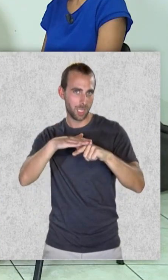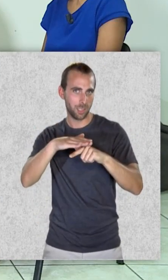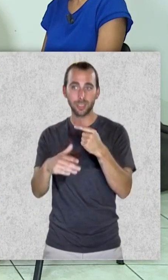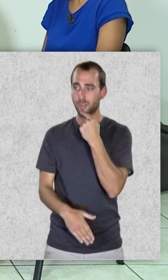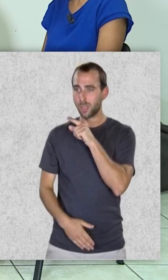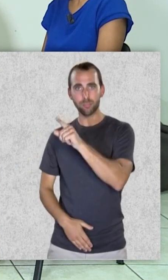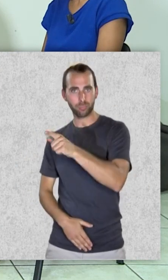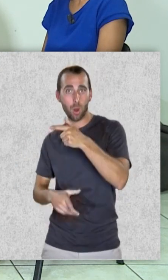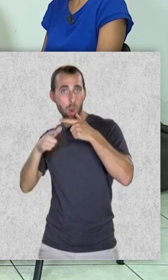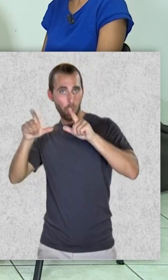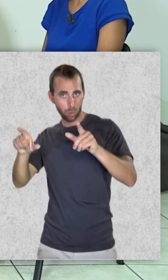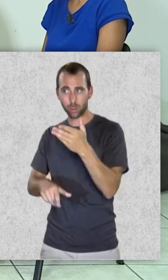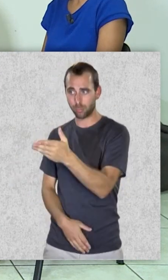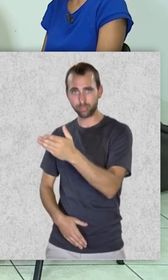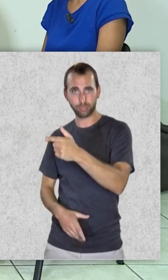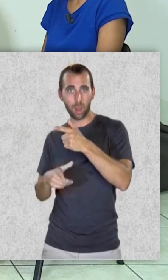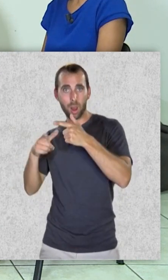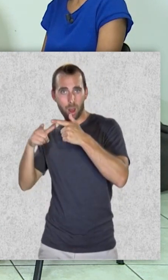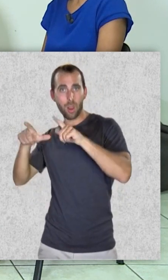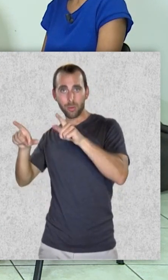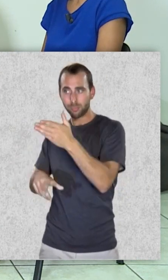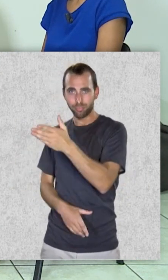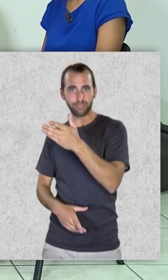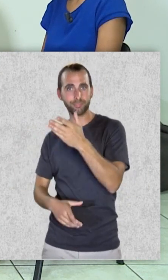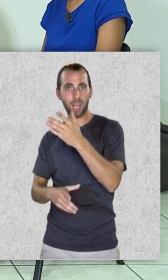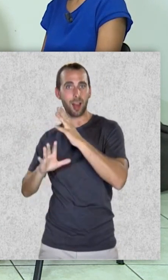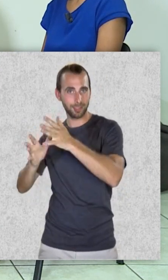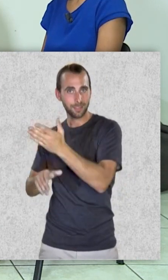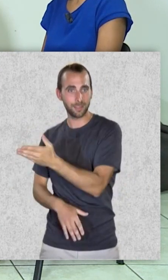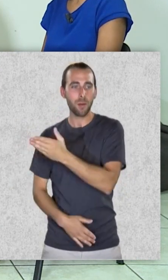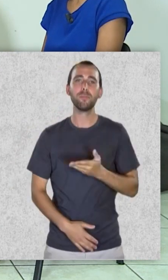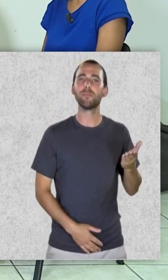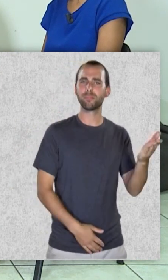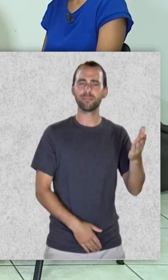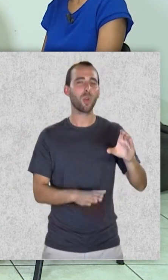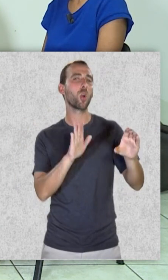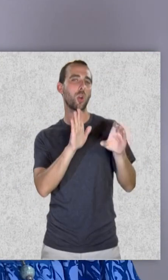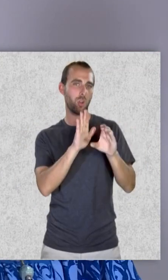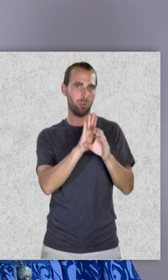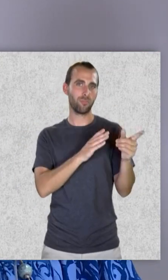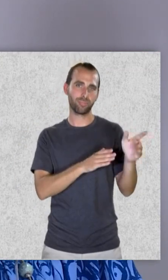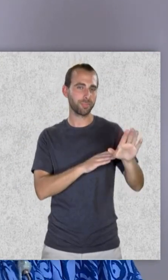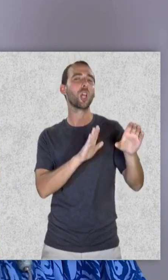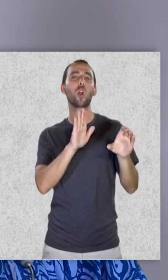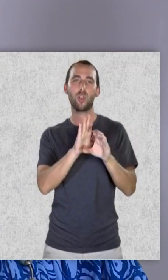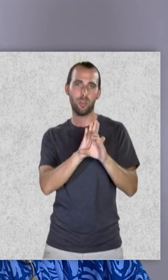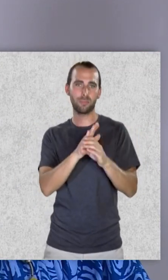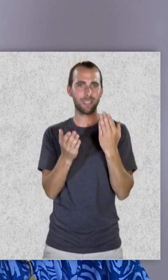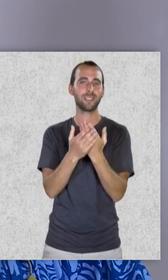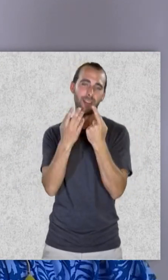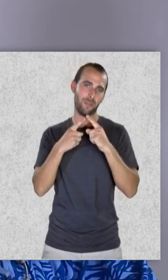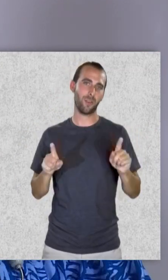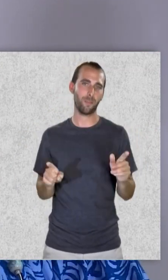la langue française, voilà, et l'autre qui est un code, une forme de code. Voilà, c'est ça la différence.